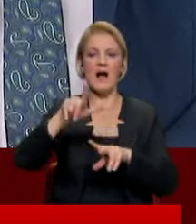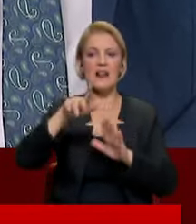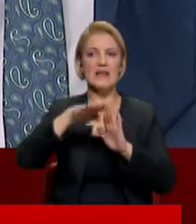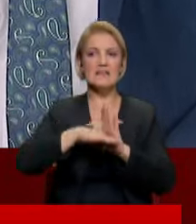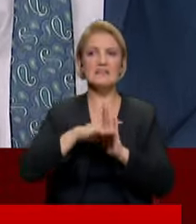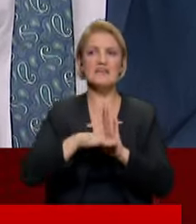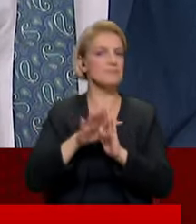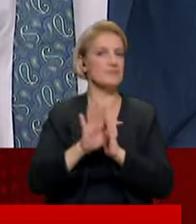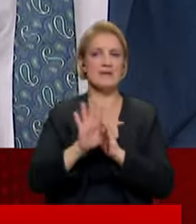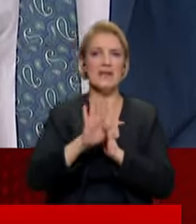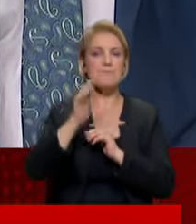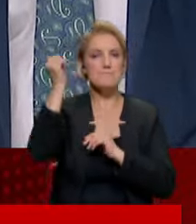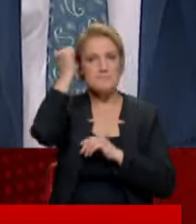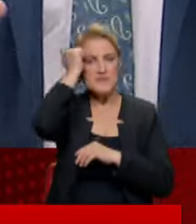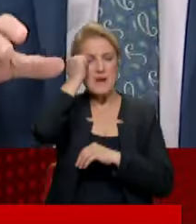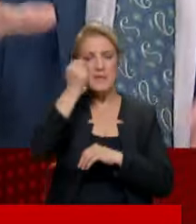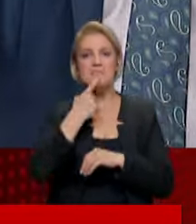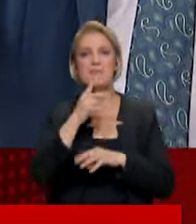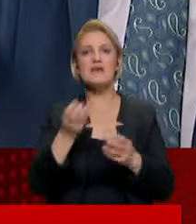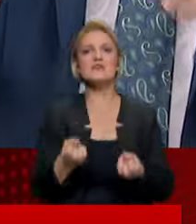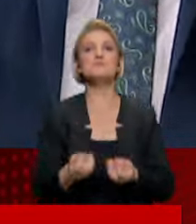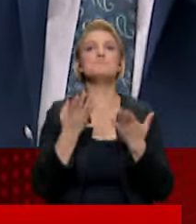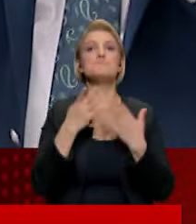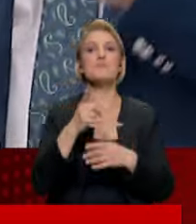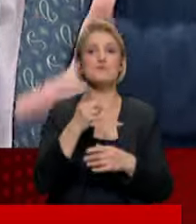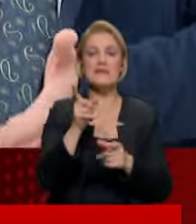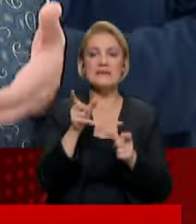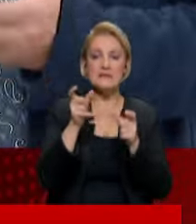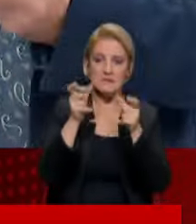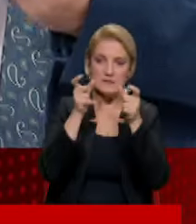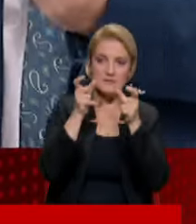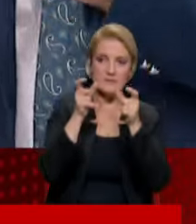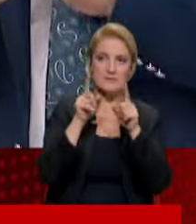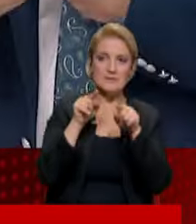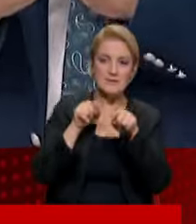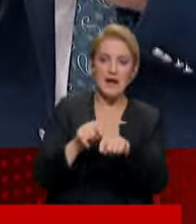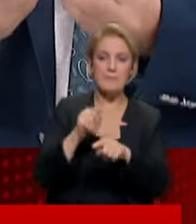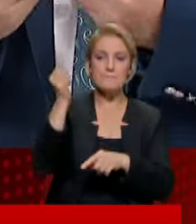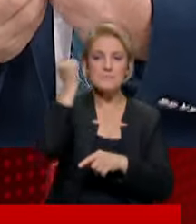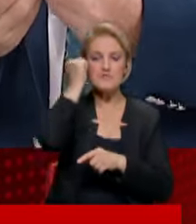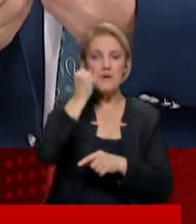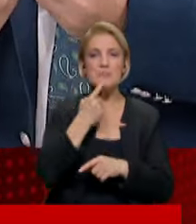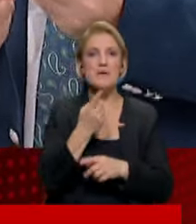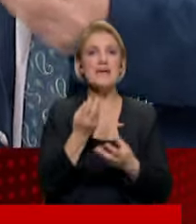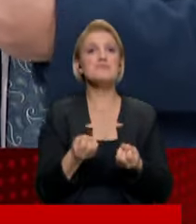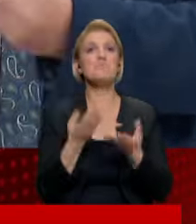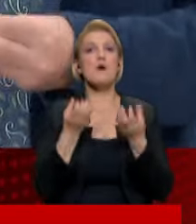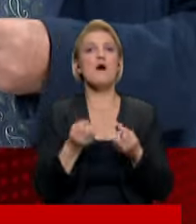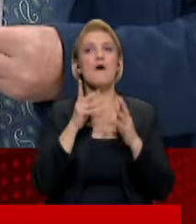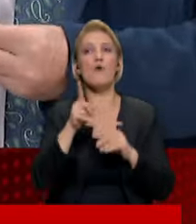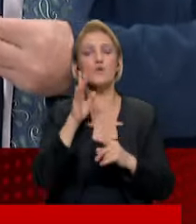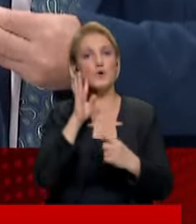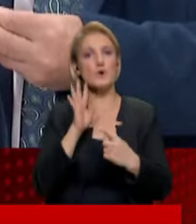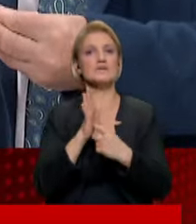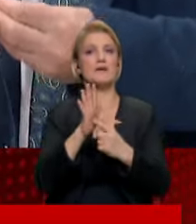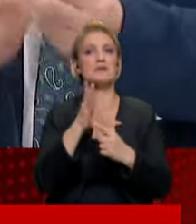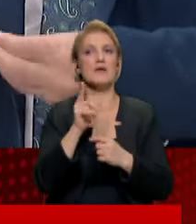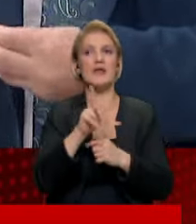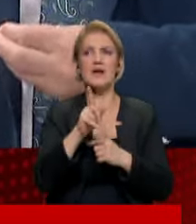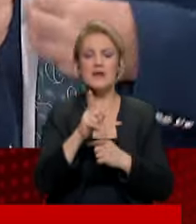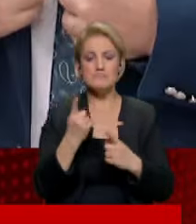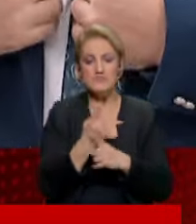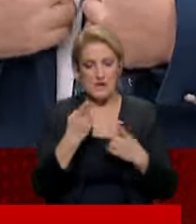halli olmak ya pişmanım demesi yetmez Bunun da bir sıkı gözlemde tutulması anım demesi yetmez onu göstermesi gerekir